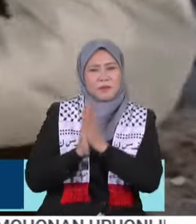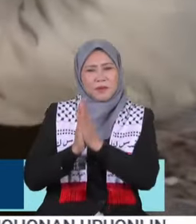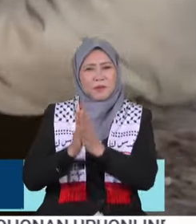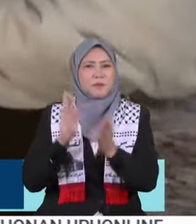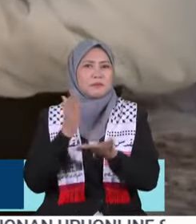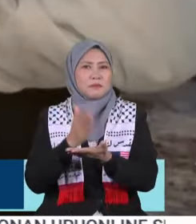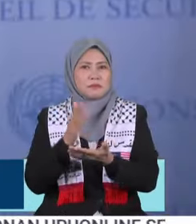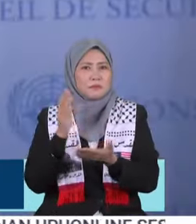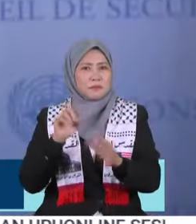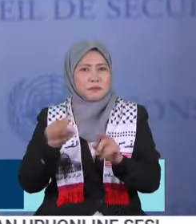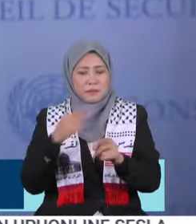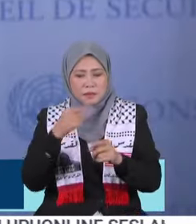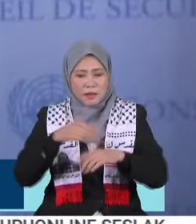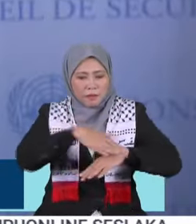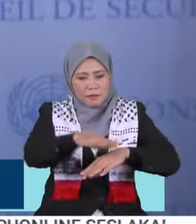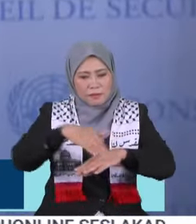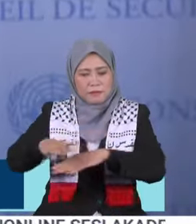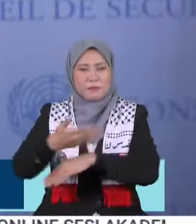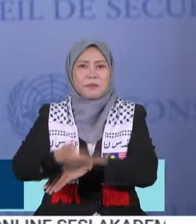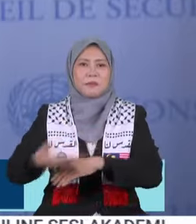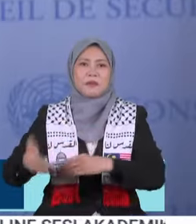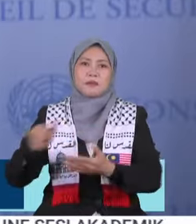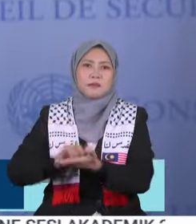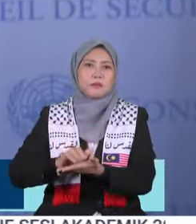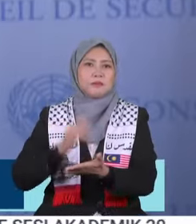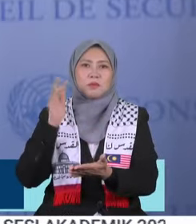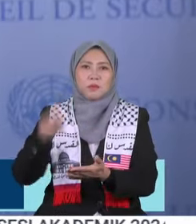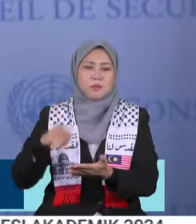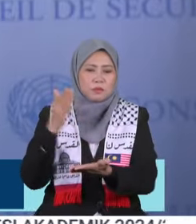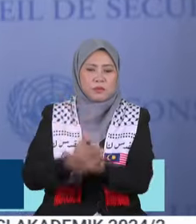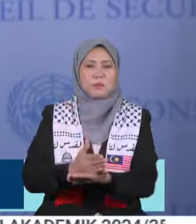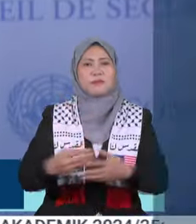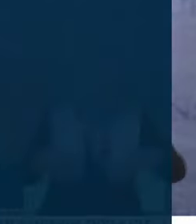halangan penghantaran bantuan yang wujud dihapuskan segera.